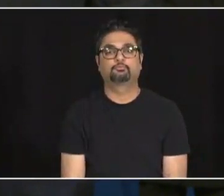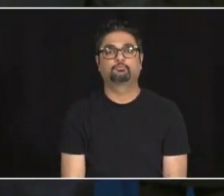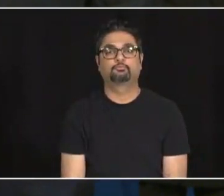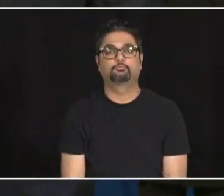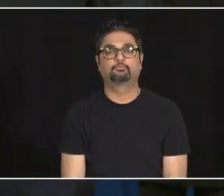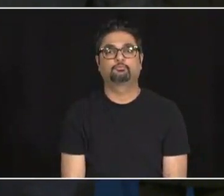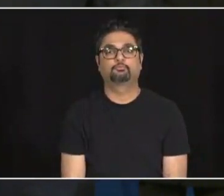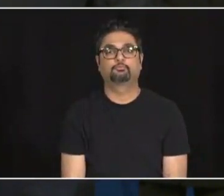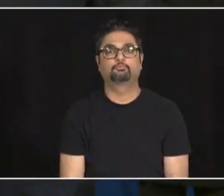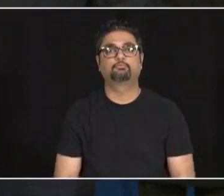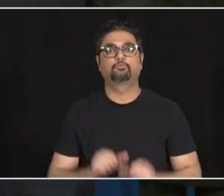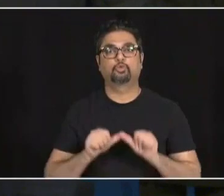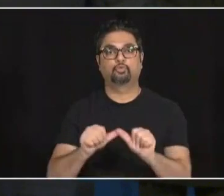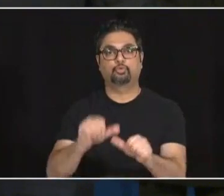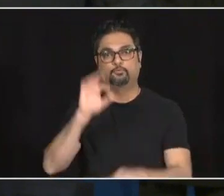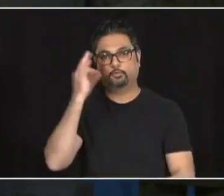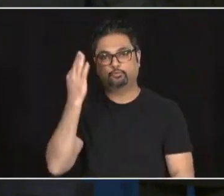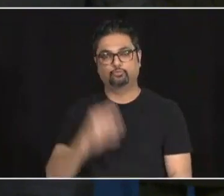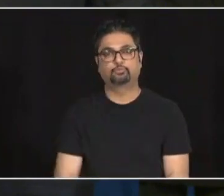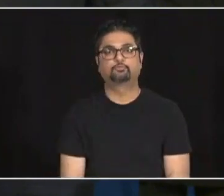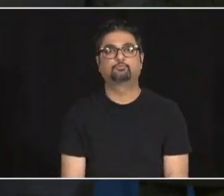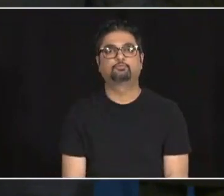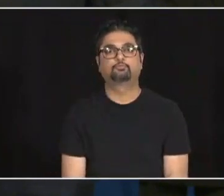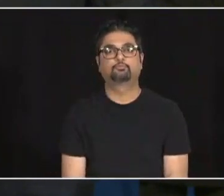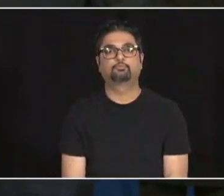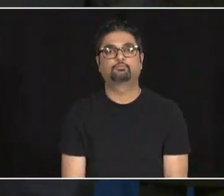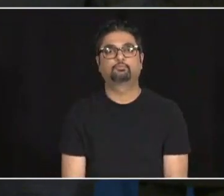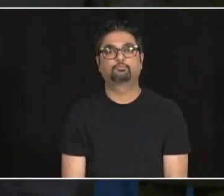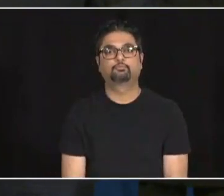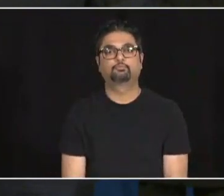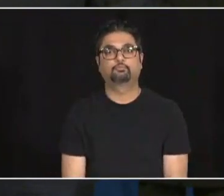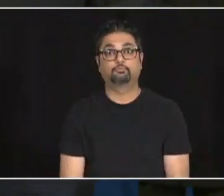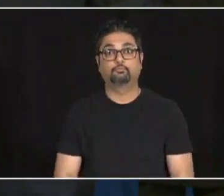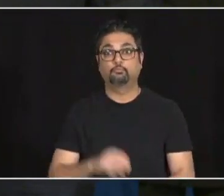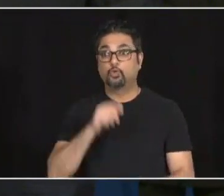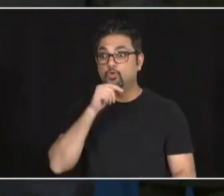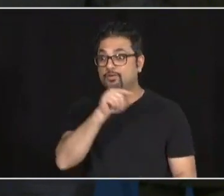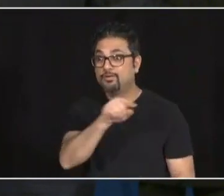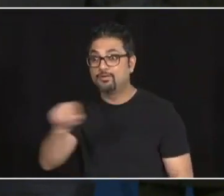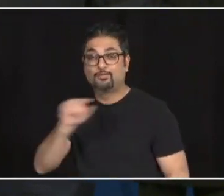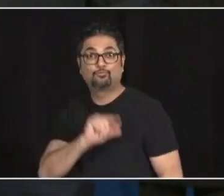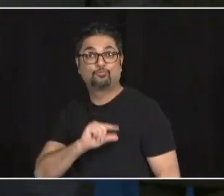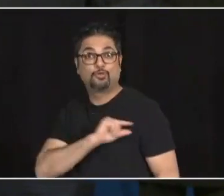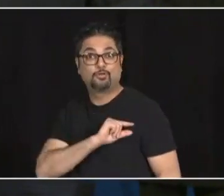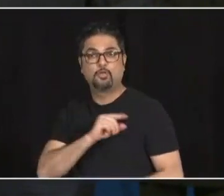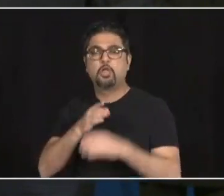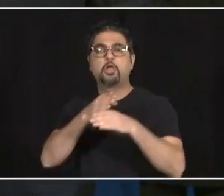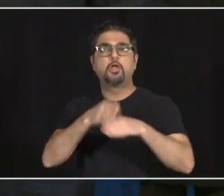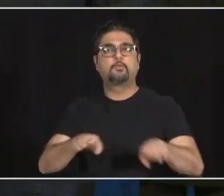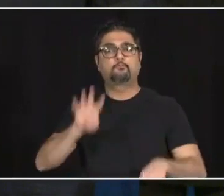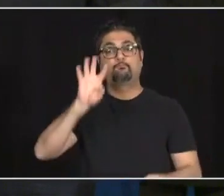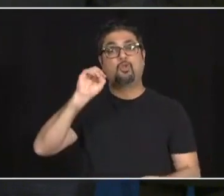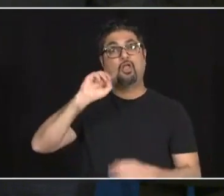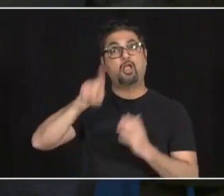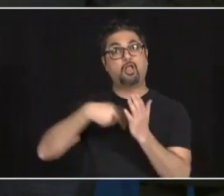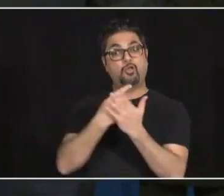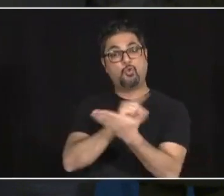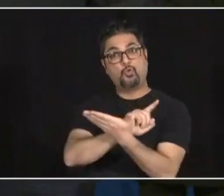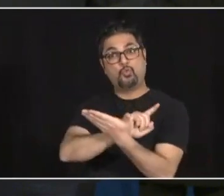mois. This means that eligible employees working an average of 40 hours per week would receive